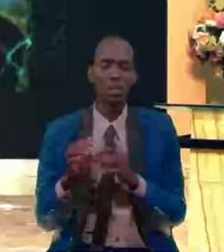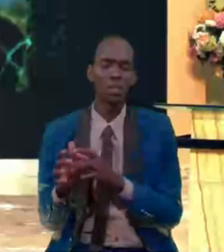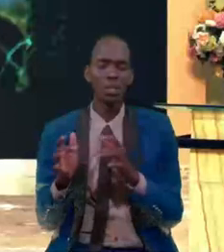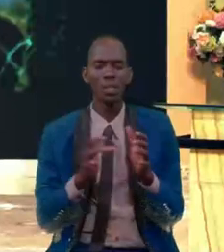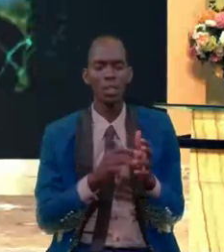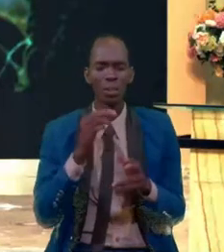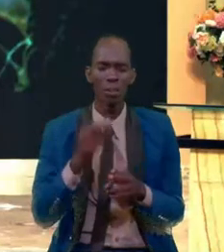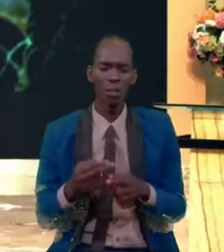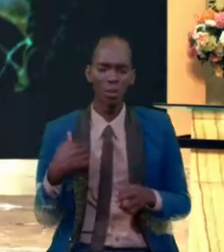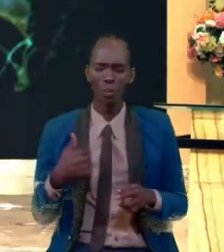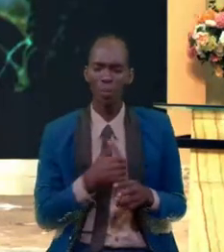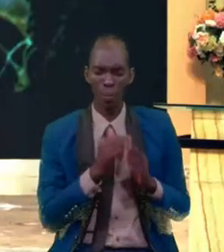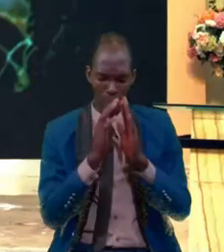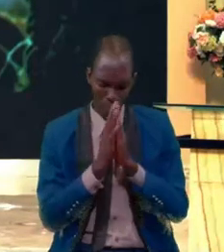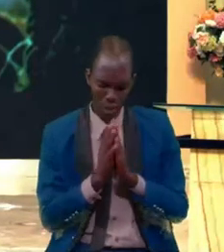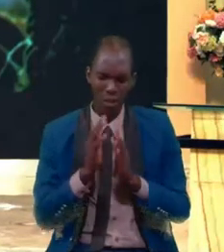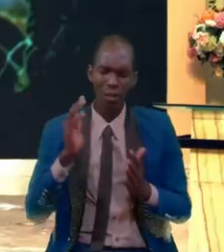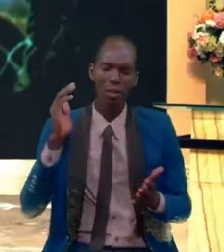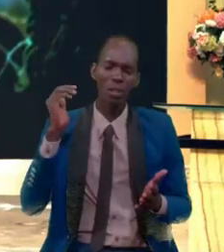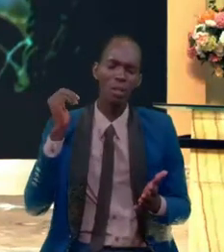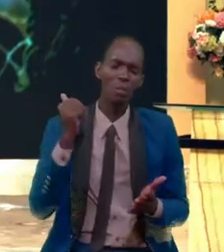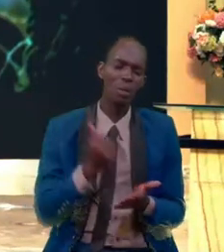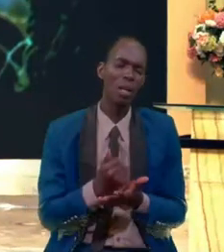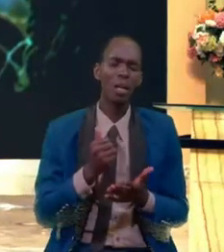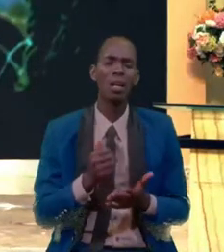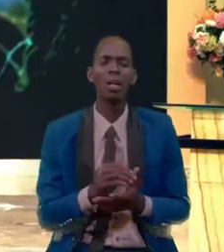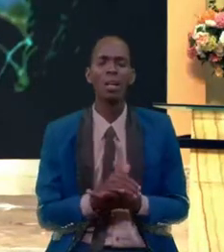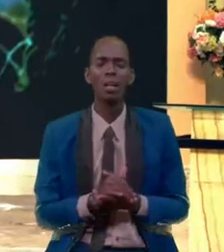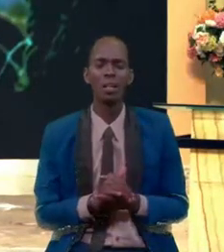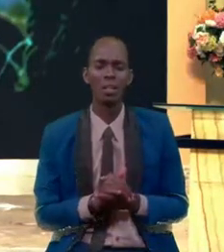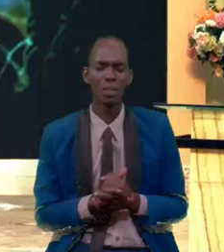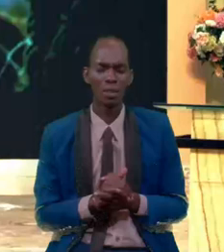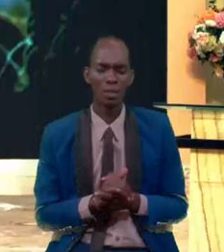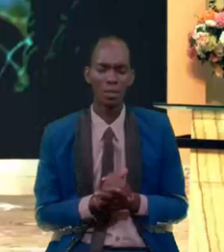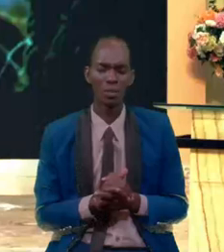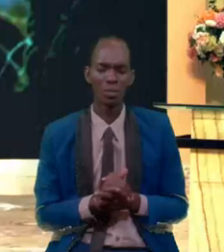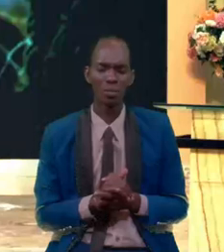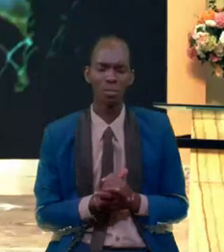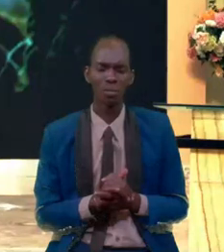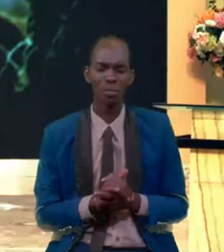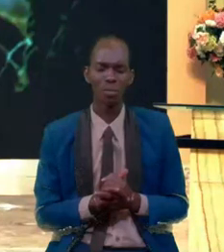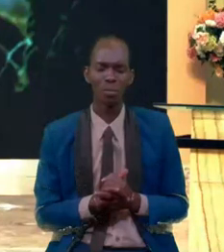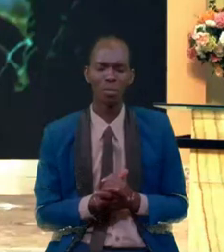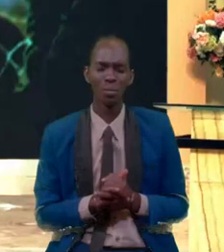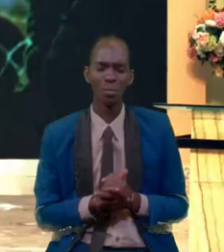Au nom de Jésus, nous prions.